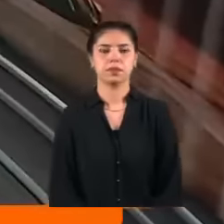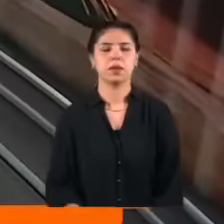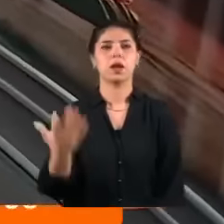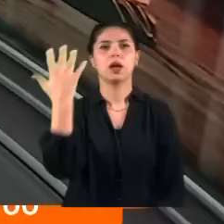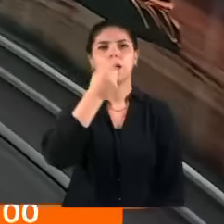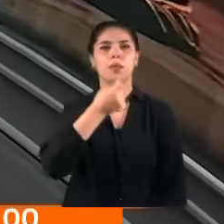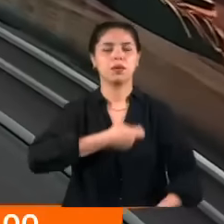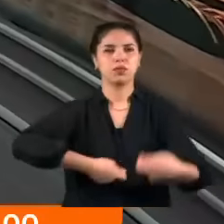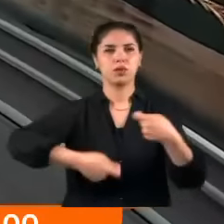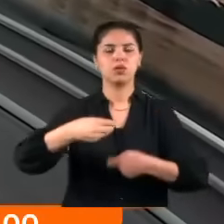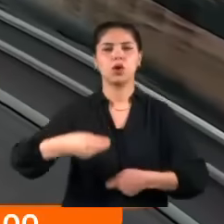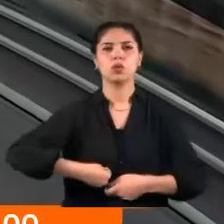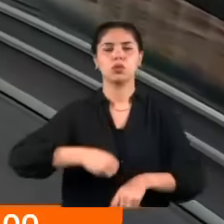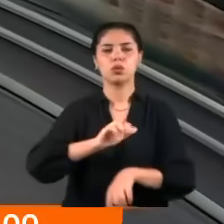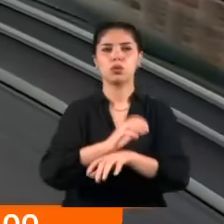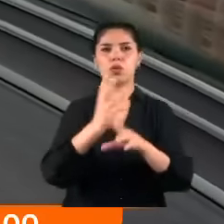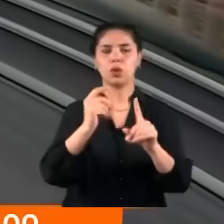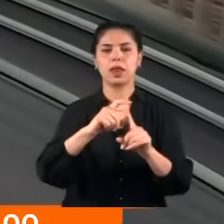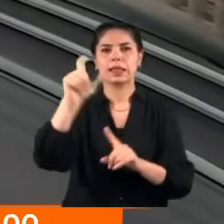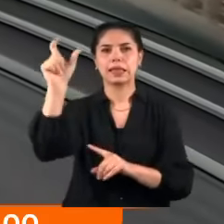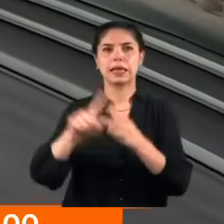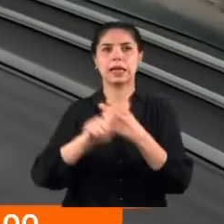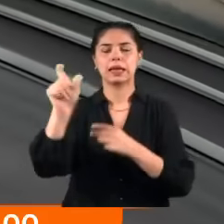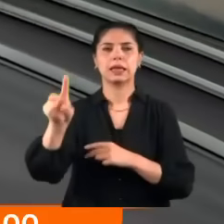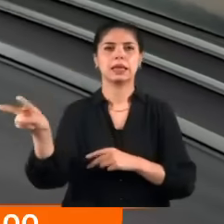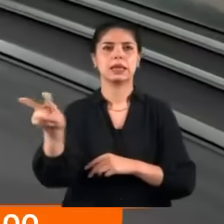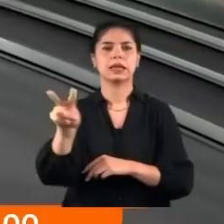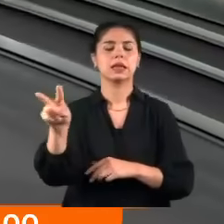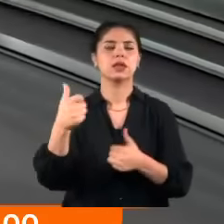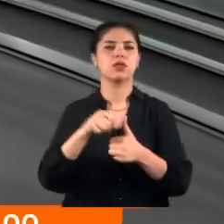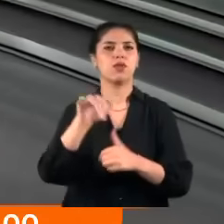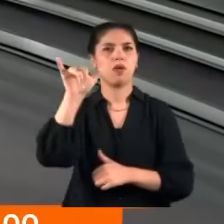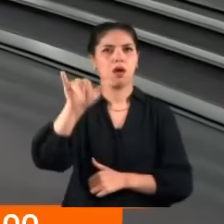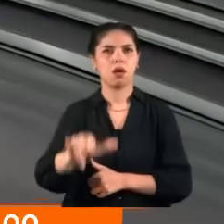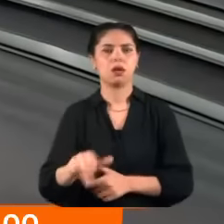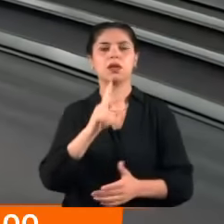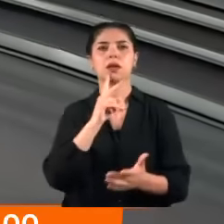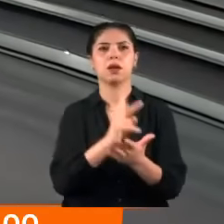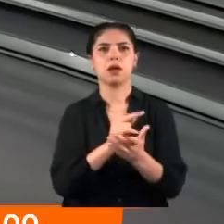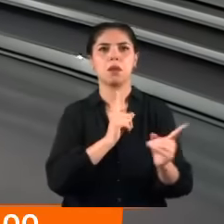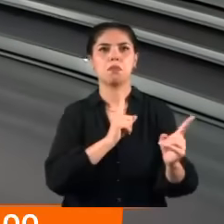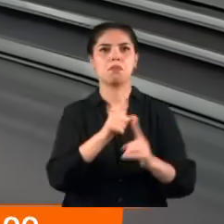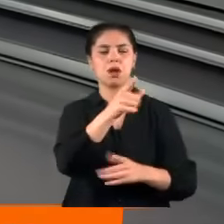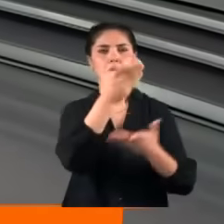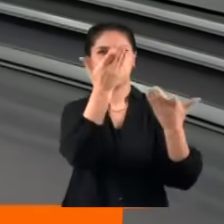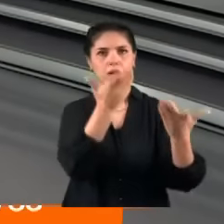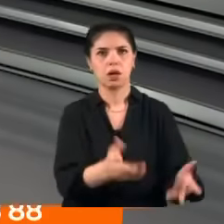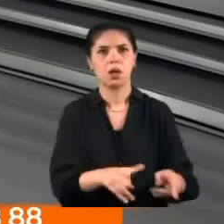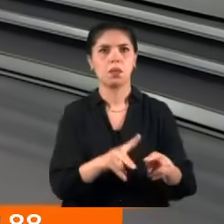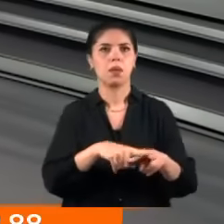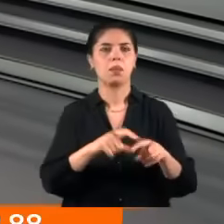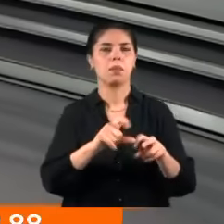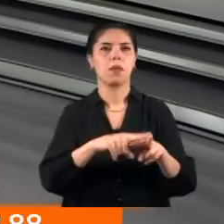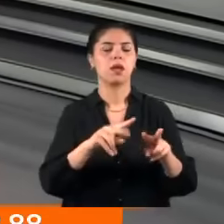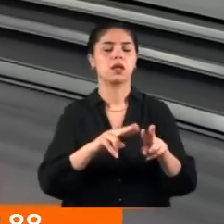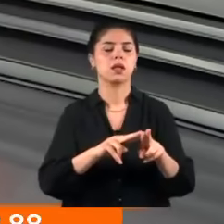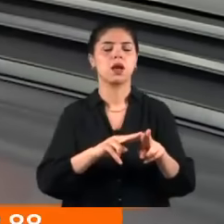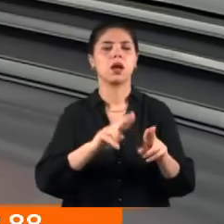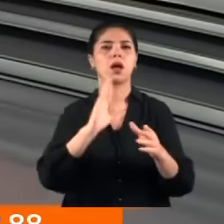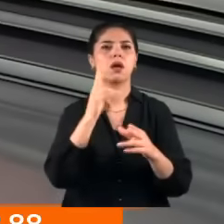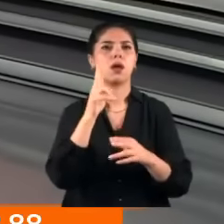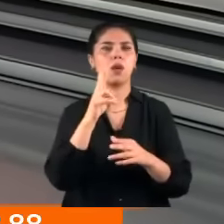Kara para aklama suçundan tutuklanan Dilan Engin Polat hakkındaki iddianame mahkeme tarafından kabul edildi ve MASAK raporu da dosyaya